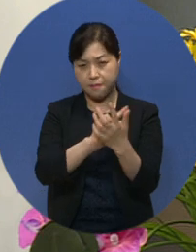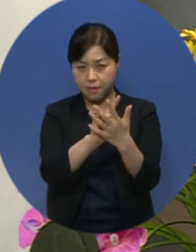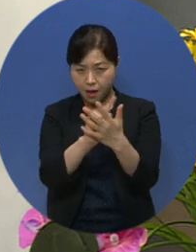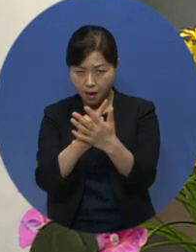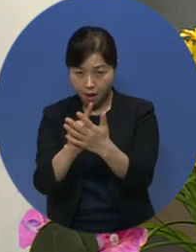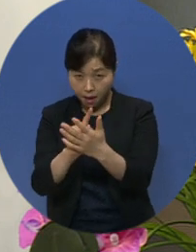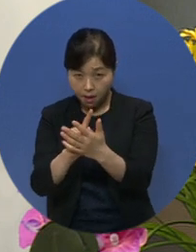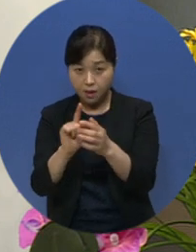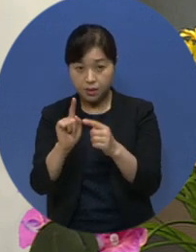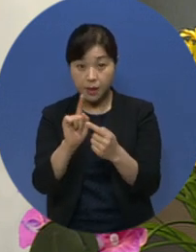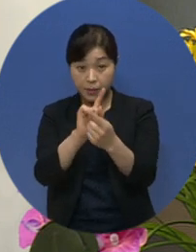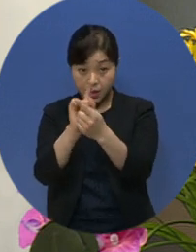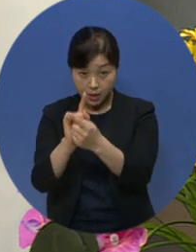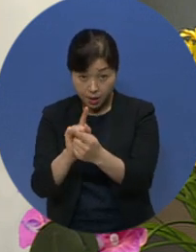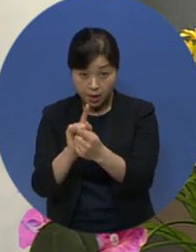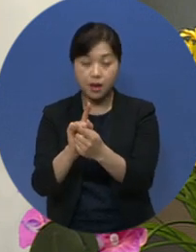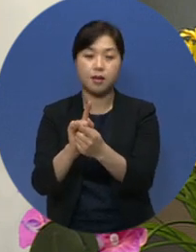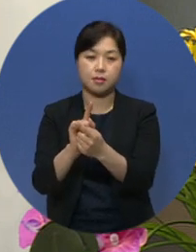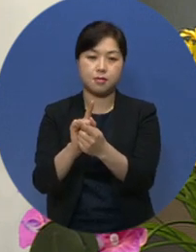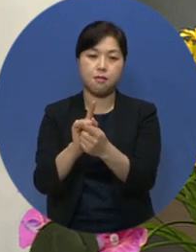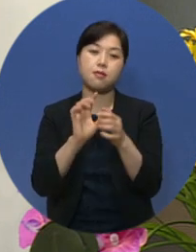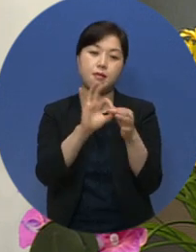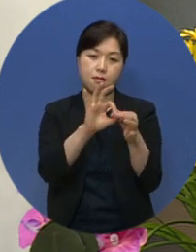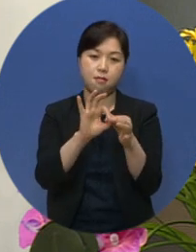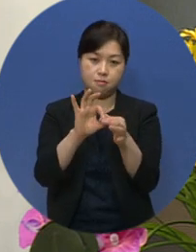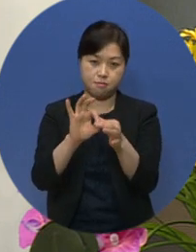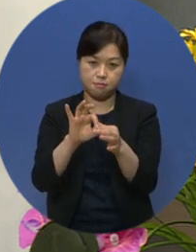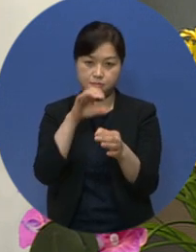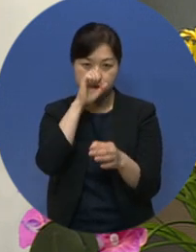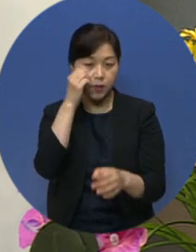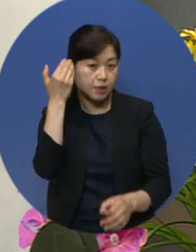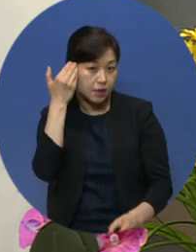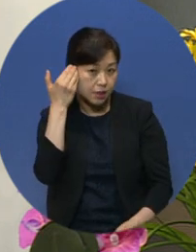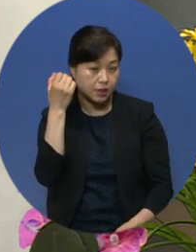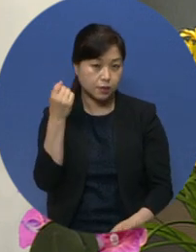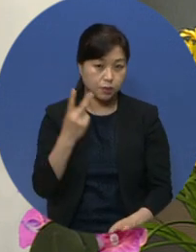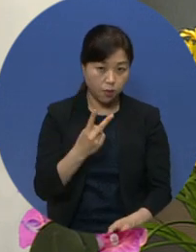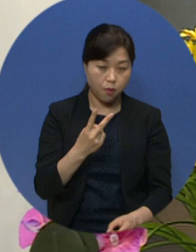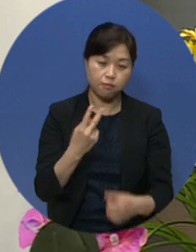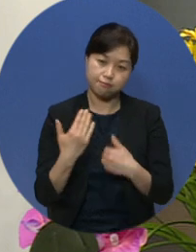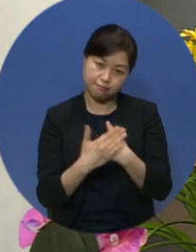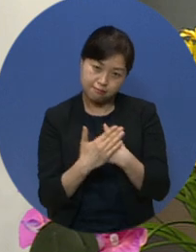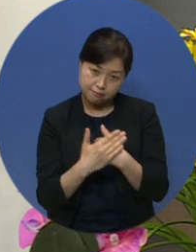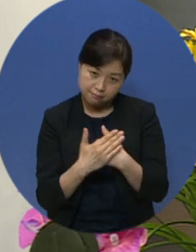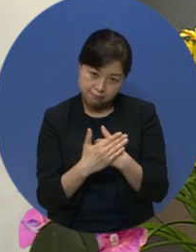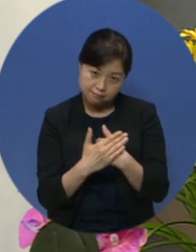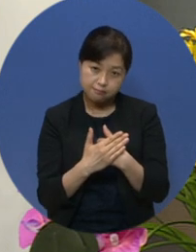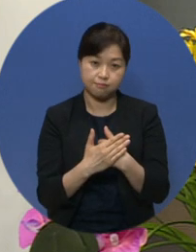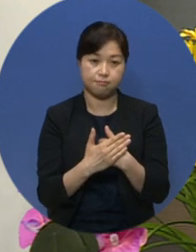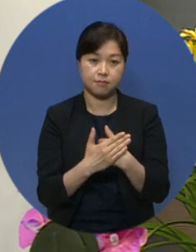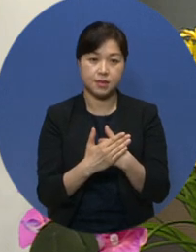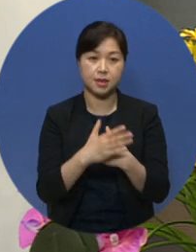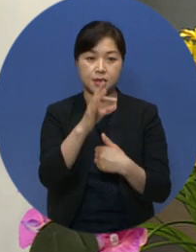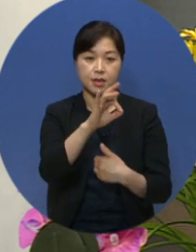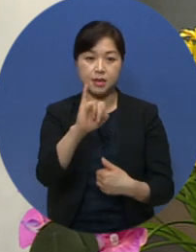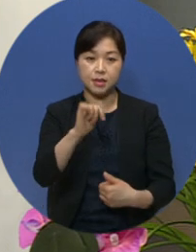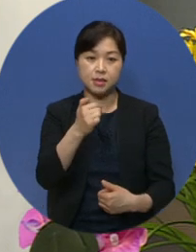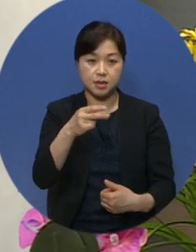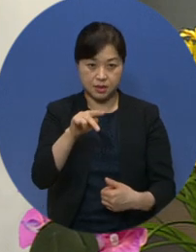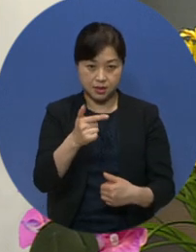만남의 인연으로 좋은 지식도 웃고 또 배려도 받고 2년이라는 감사함에